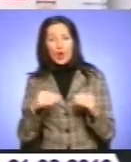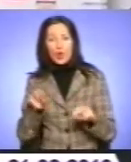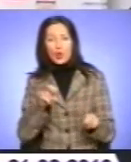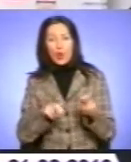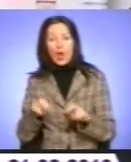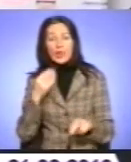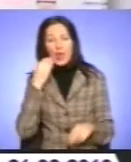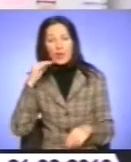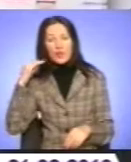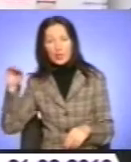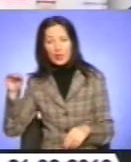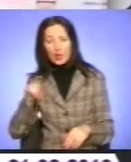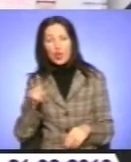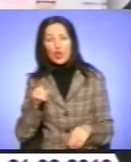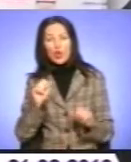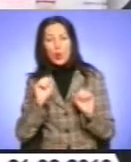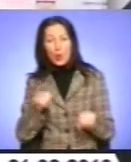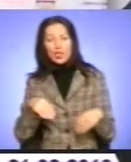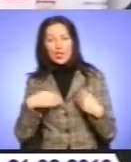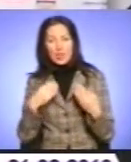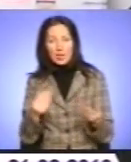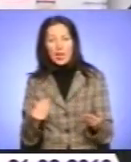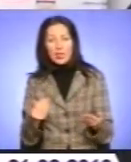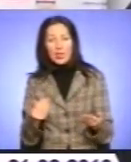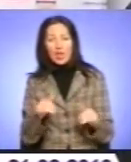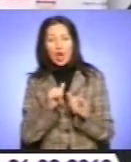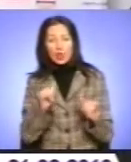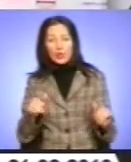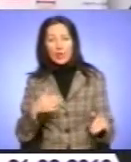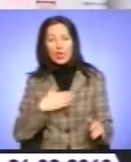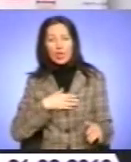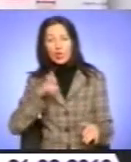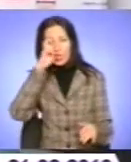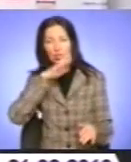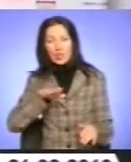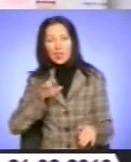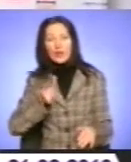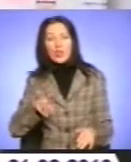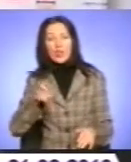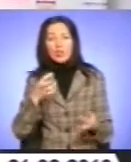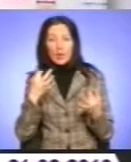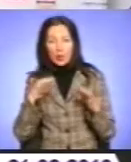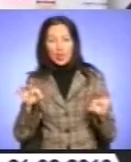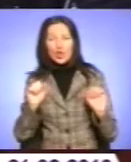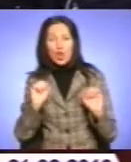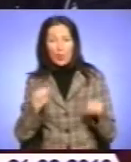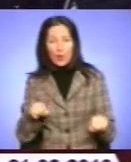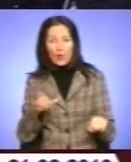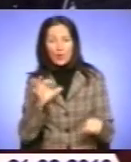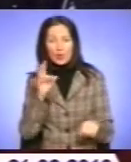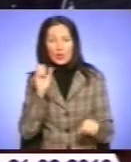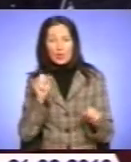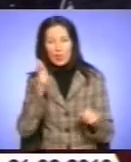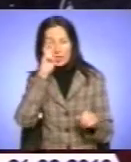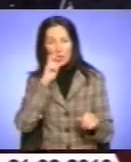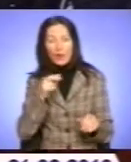ефективнішого, того, що може дати все-таки розвиток нашої держави як демократичної, правової, соціальної держави. Учні